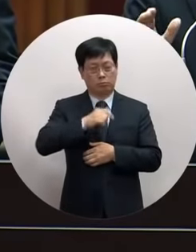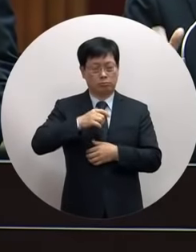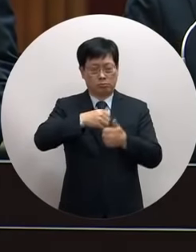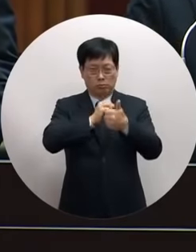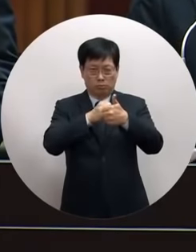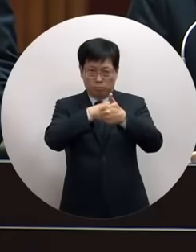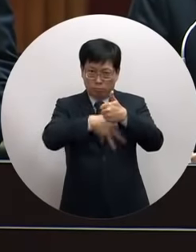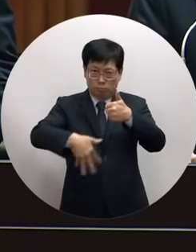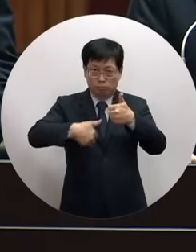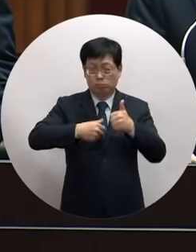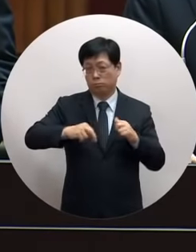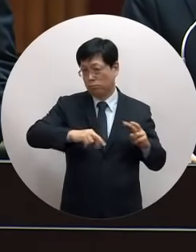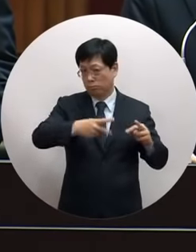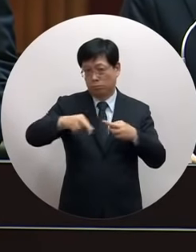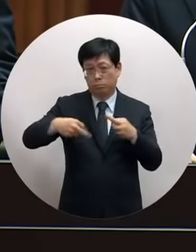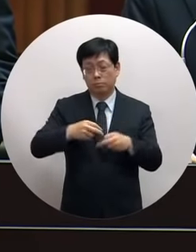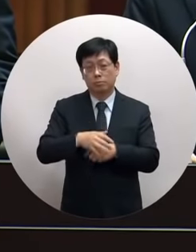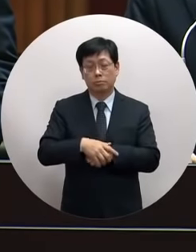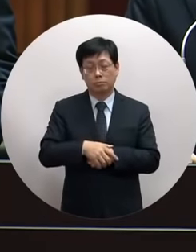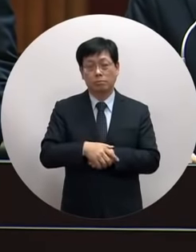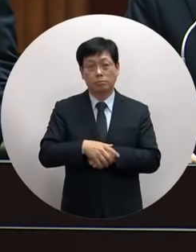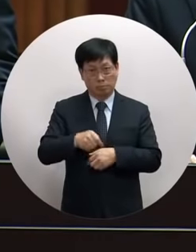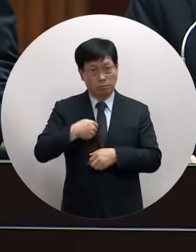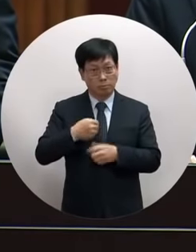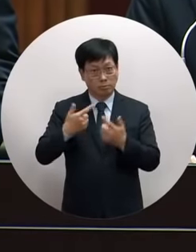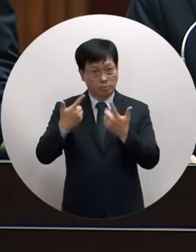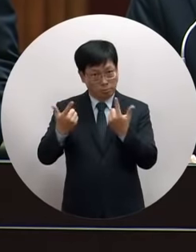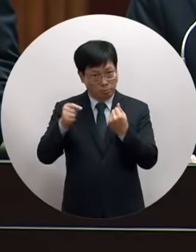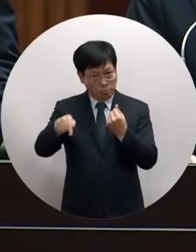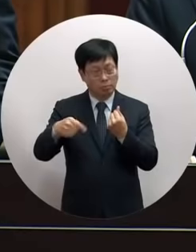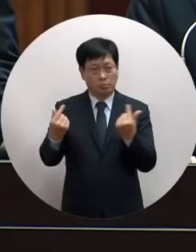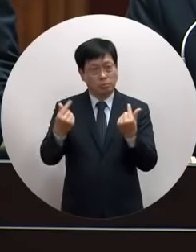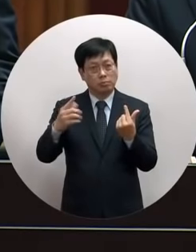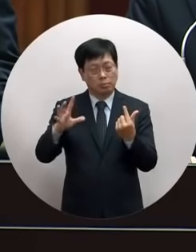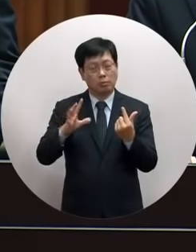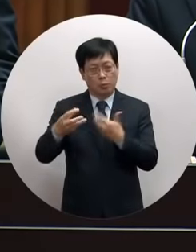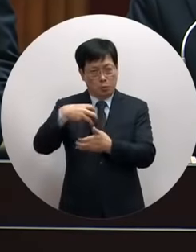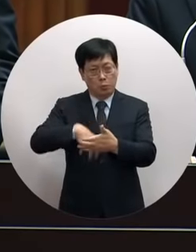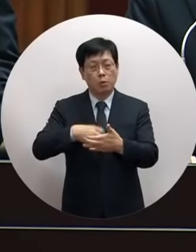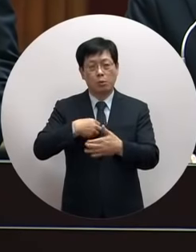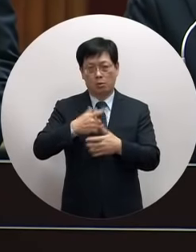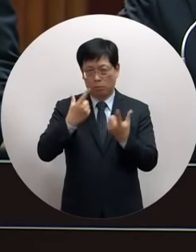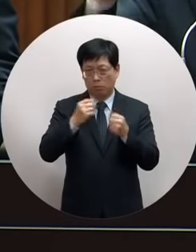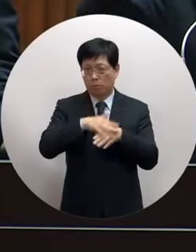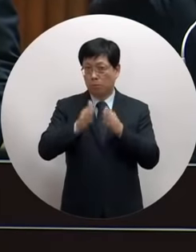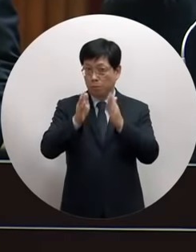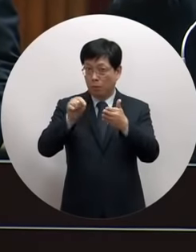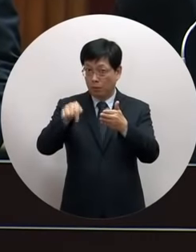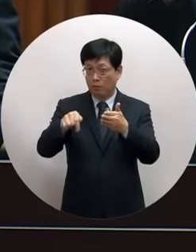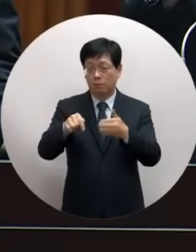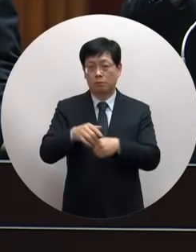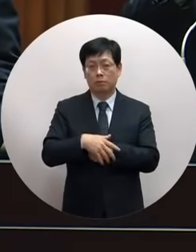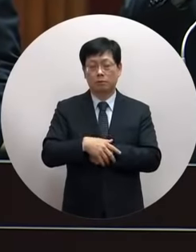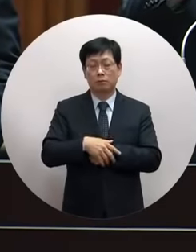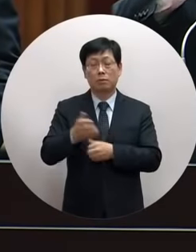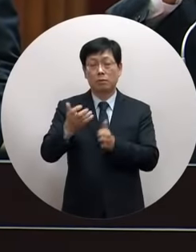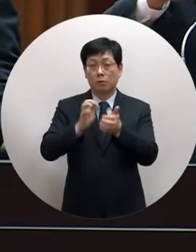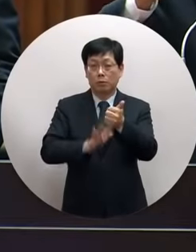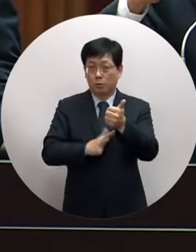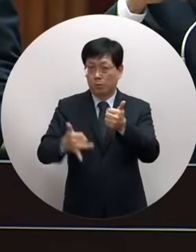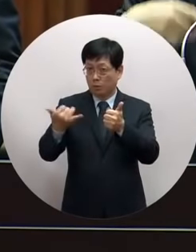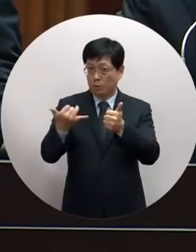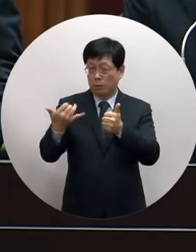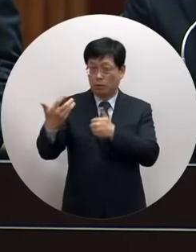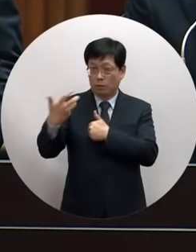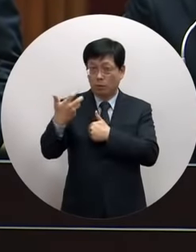组织改造，那相关的跟这个也都有关，我会就这一个跟委员刚才所